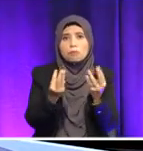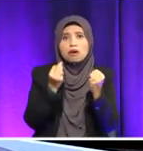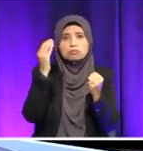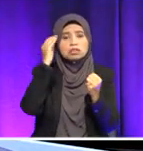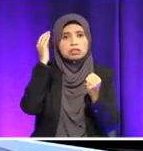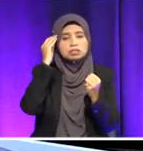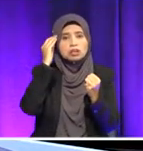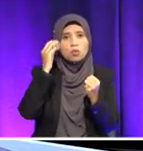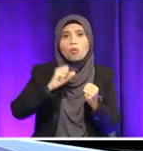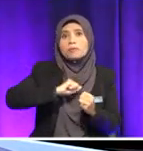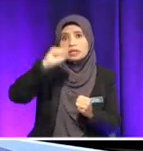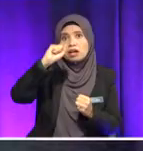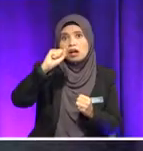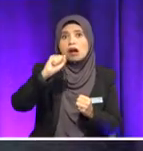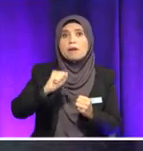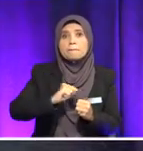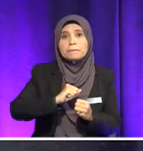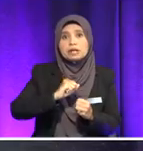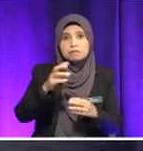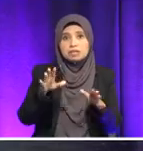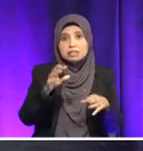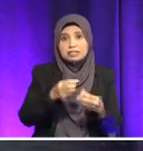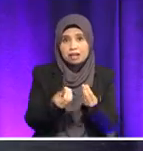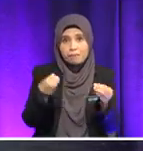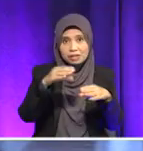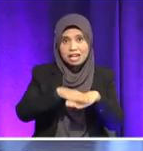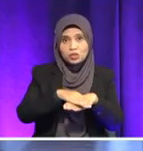merdeka atau kita masih di bawah British